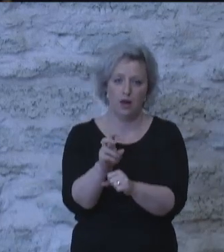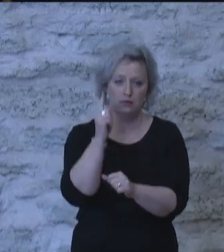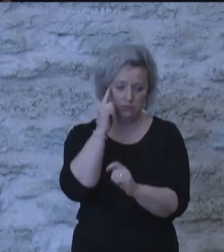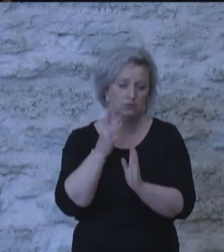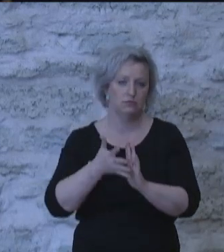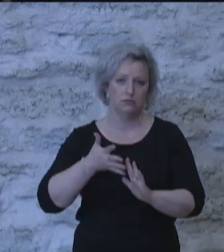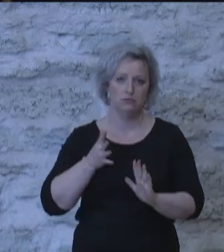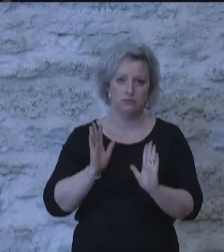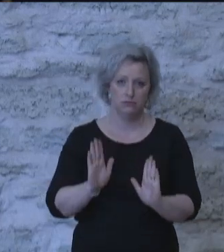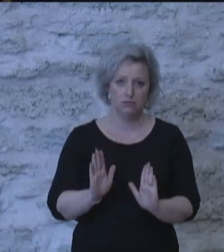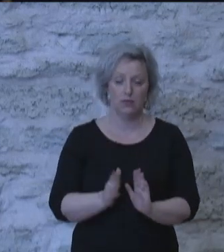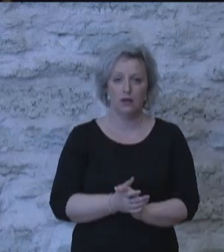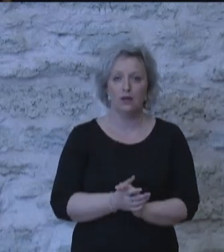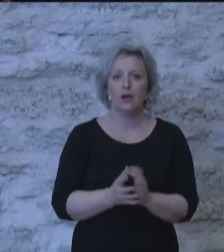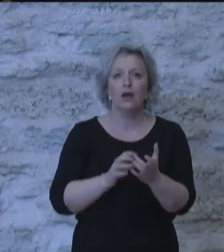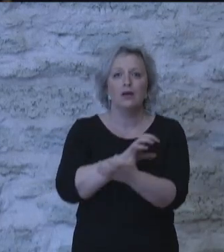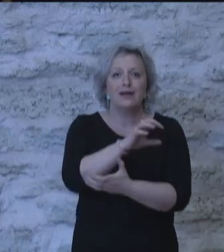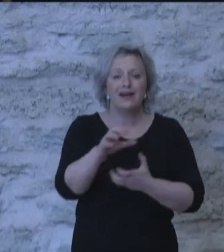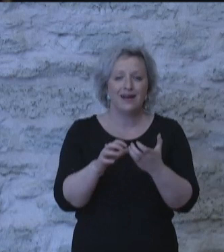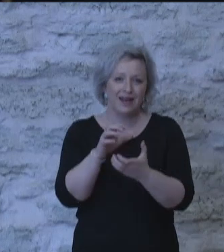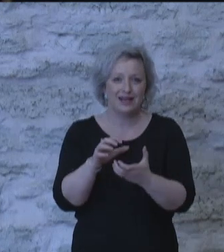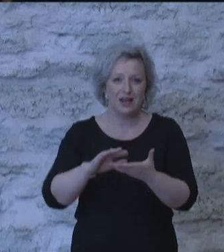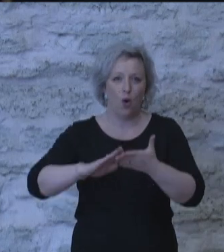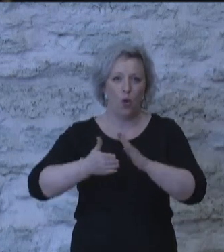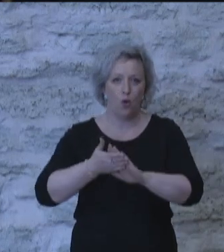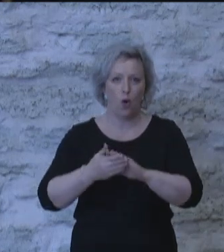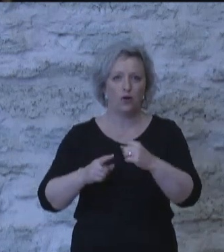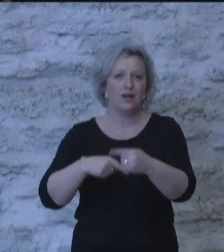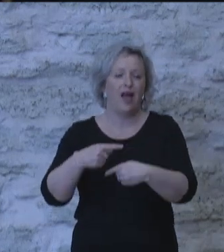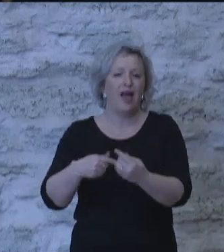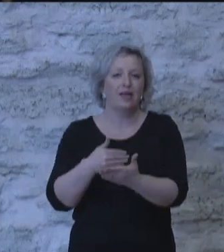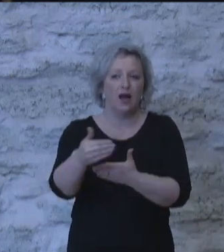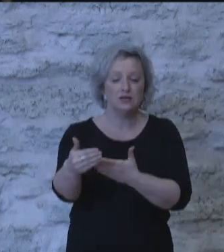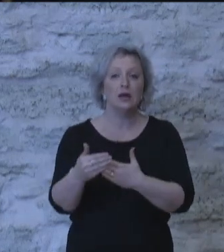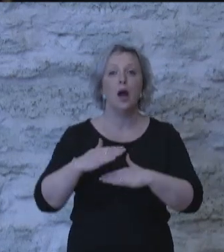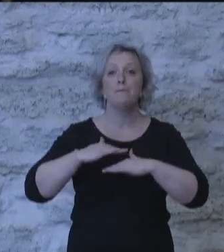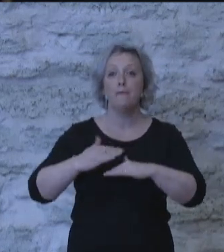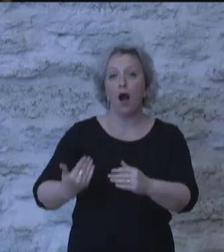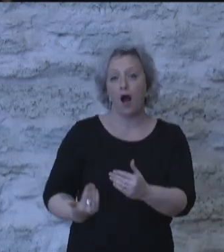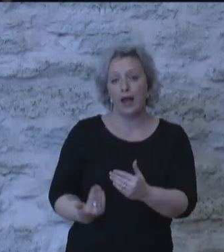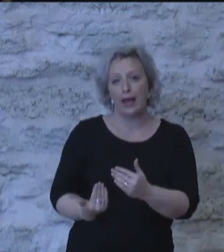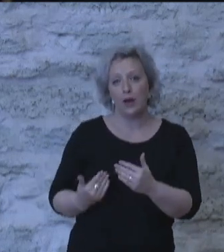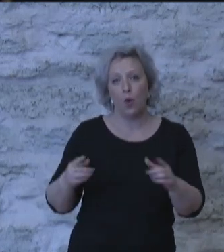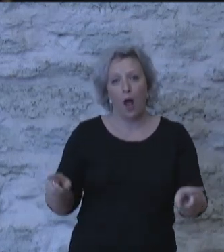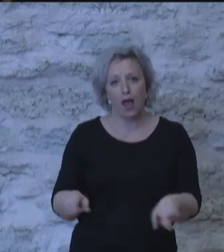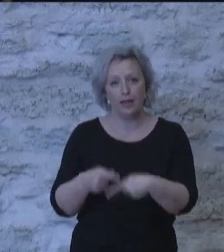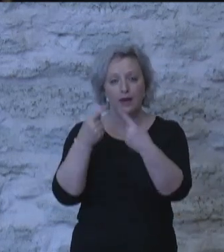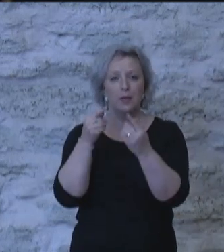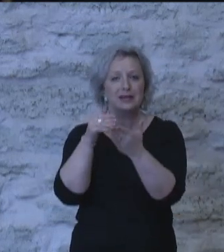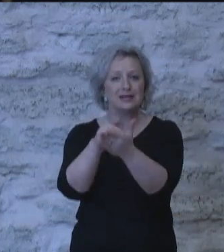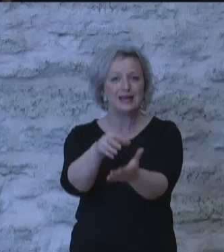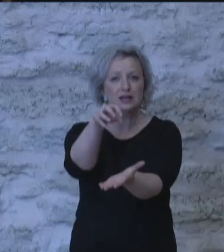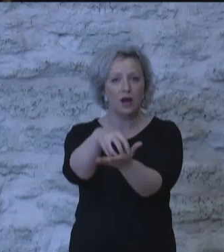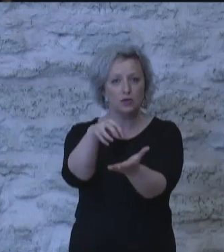rääkida kriisi menetumisest edasi, siis maailu edendamise sihtasutusele on antud väga suured